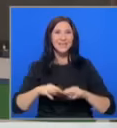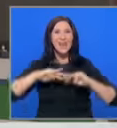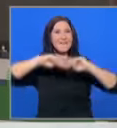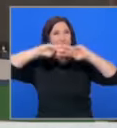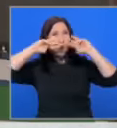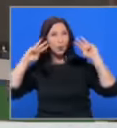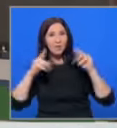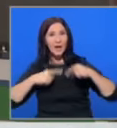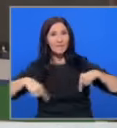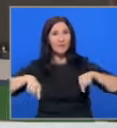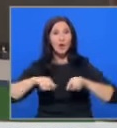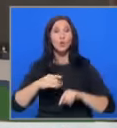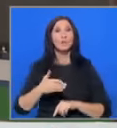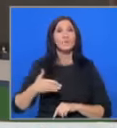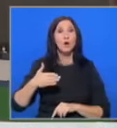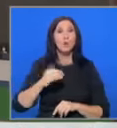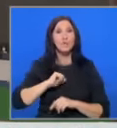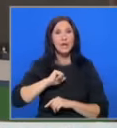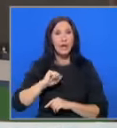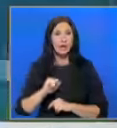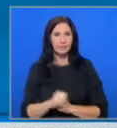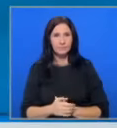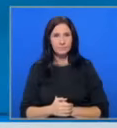ЖП гари и линии в страната.